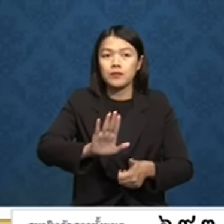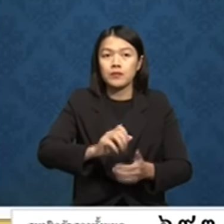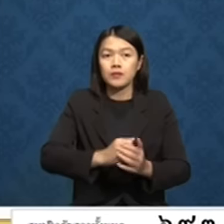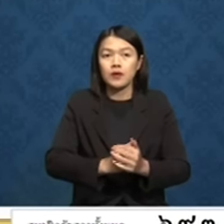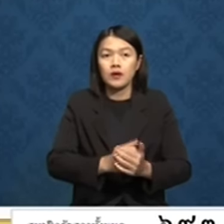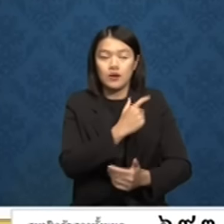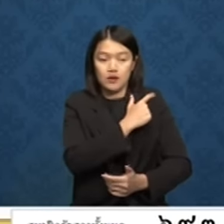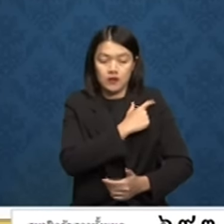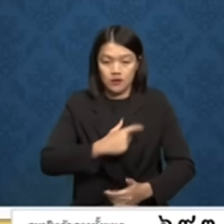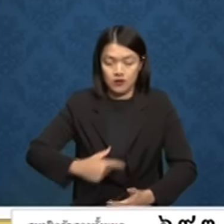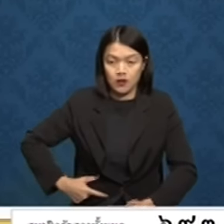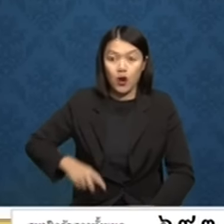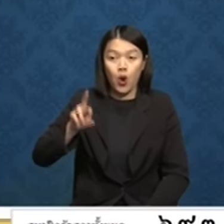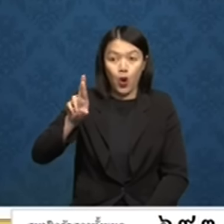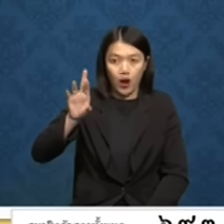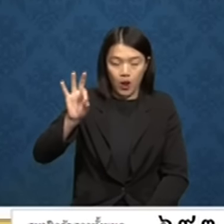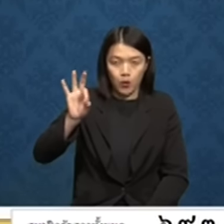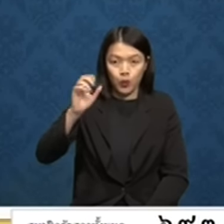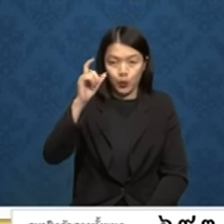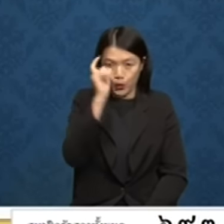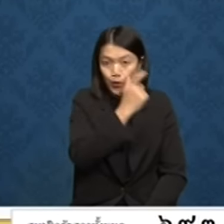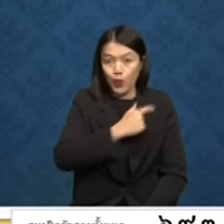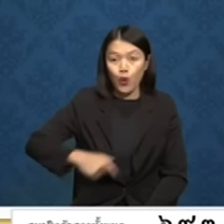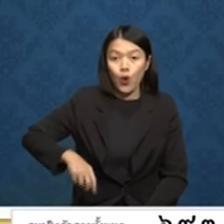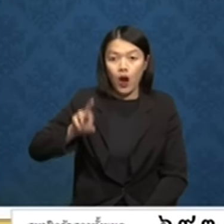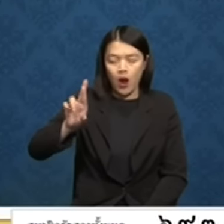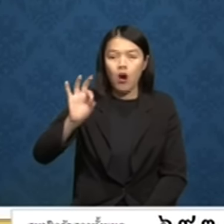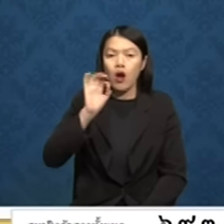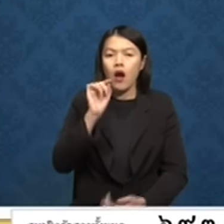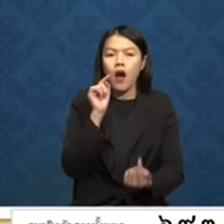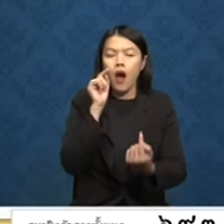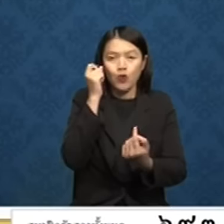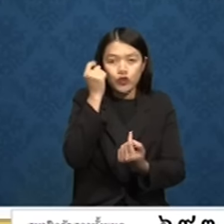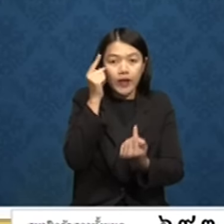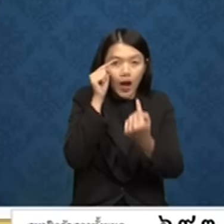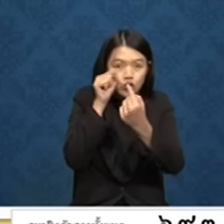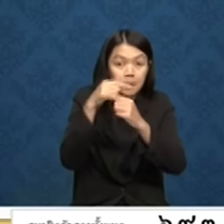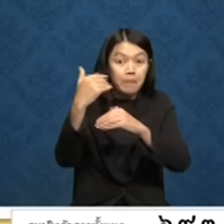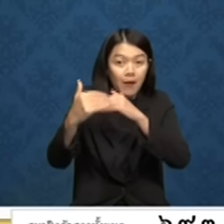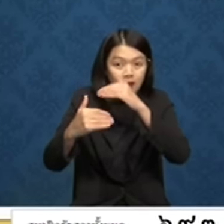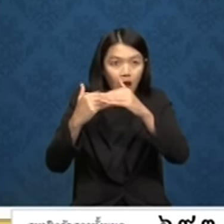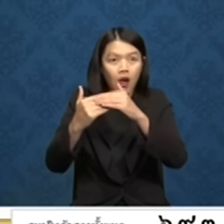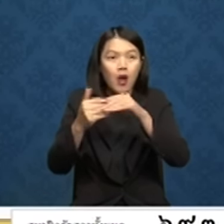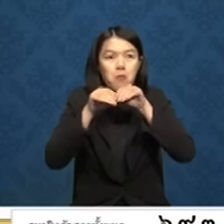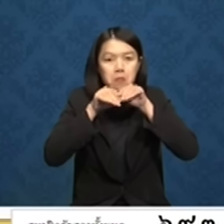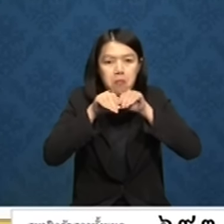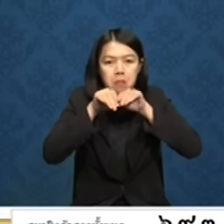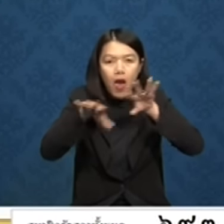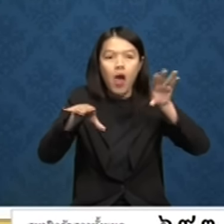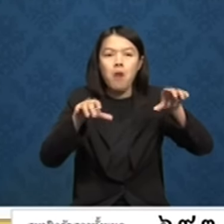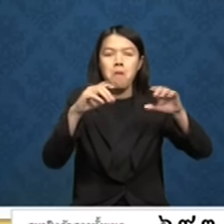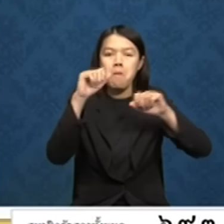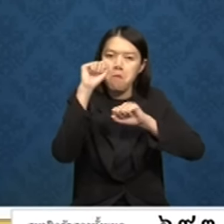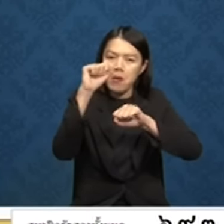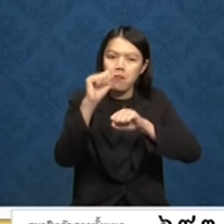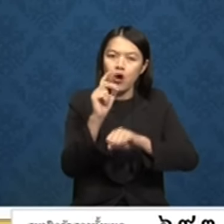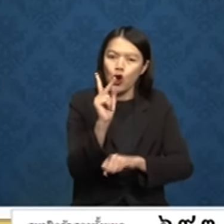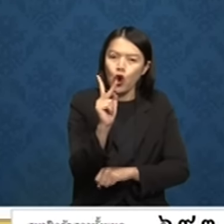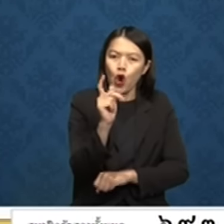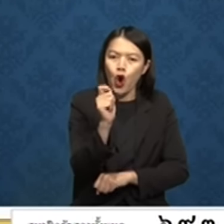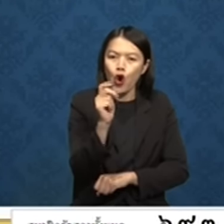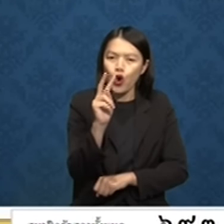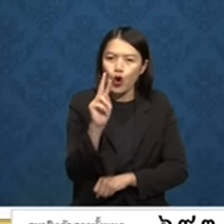ในหลวงรัชกาลที่9คือคอนเซปต์นี้เลยครับเข้าใจเข้าถึงพัฒนาซึ่งปัจจุบันนี้ถูกใช้แพร่กระจายอยู่หลายหน่วยงานนะครับโดยเฉพาะกรมน.และก็หลายๆหน่วยง